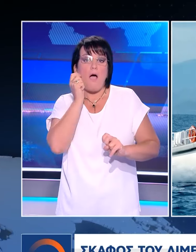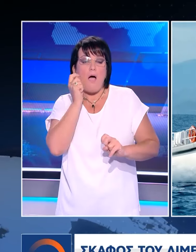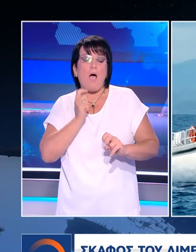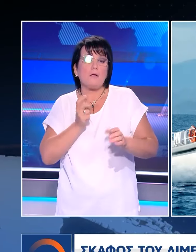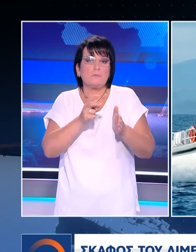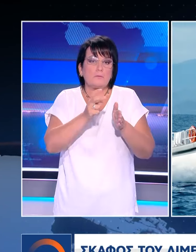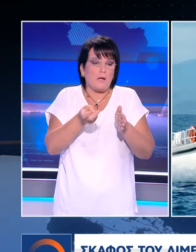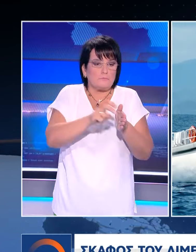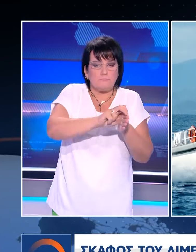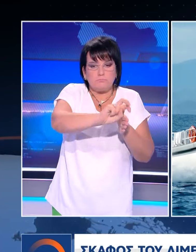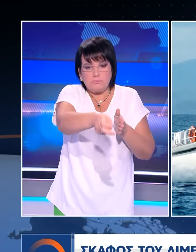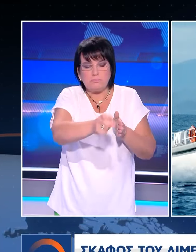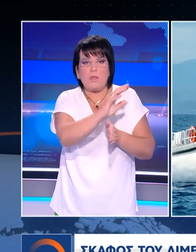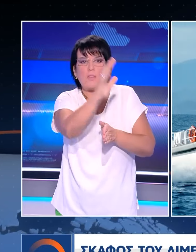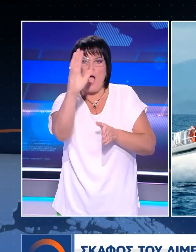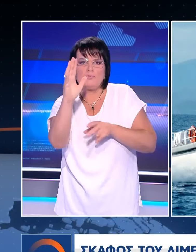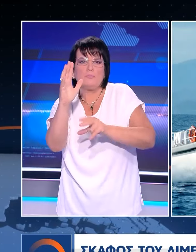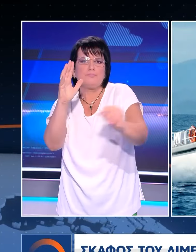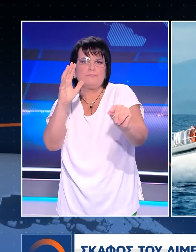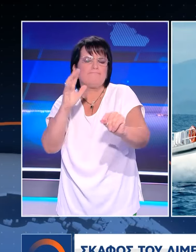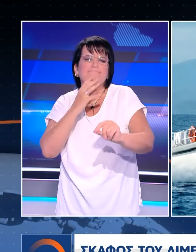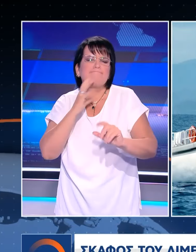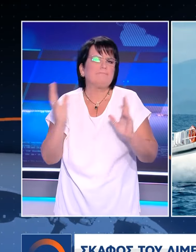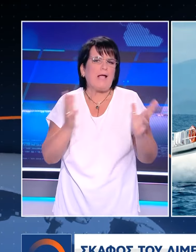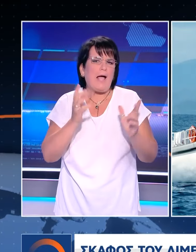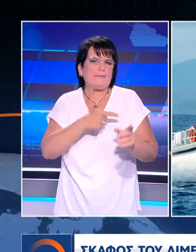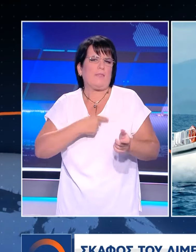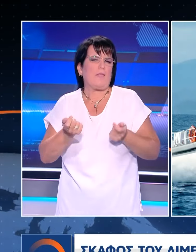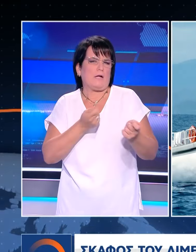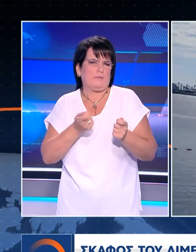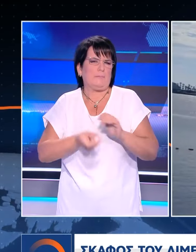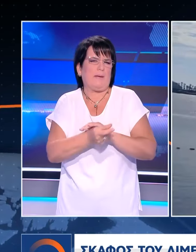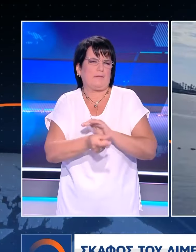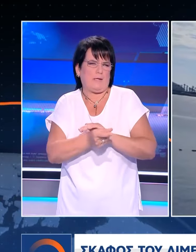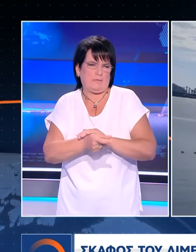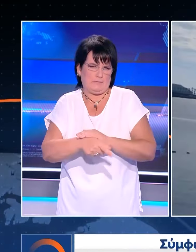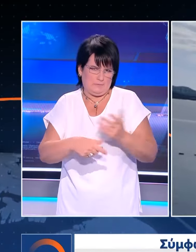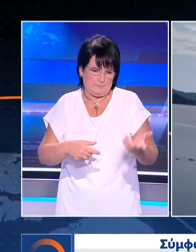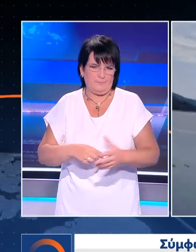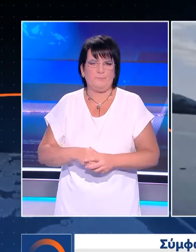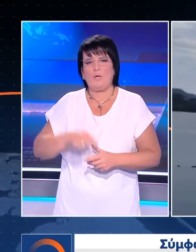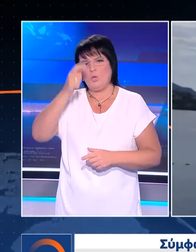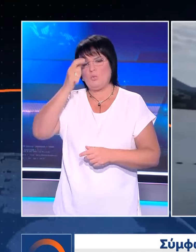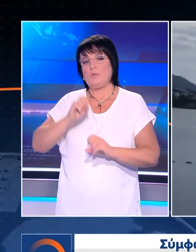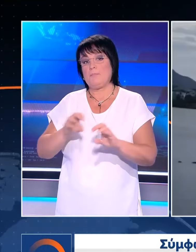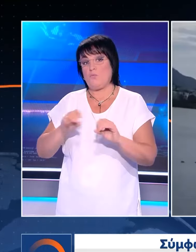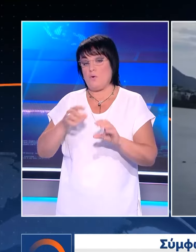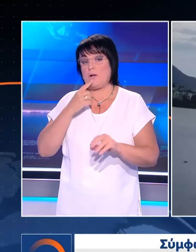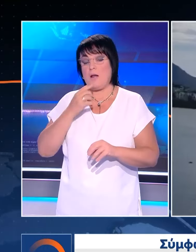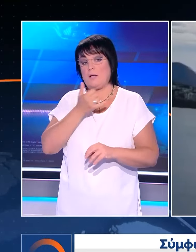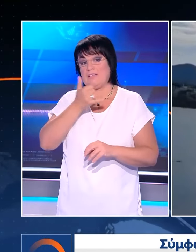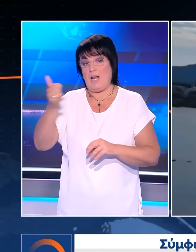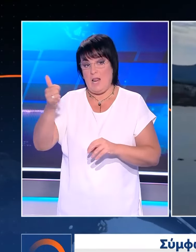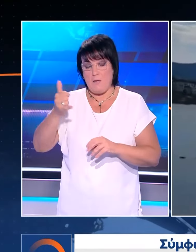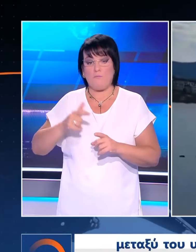που τράπηκε σε φυγή στη δασική περιοχή ο οποίος φέρεται να είναι διακινητής μεταναστών σύμφωνα με την τουρκική πλευρά υπήρξε τηλεφωνική